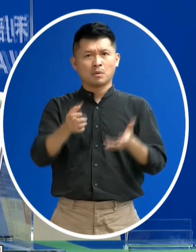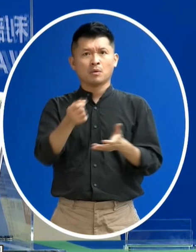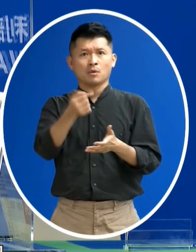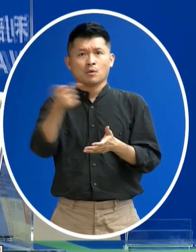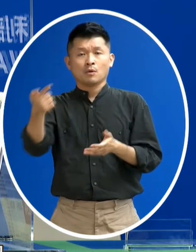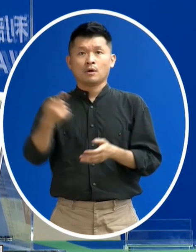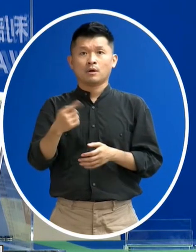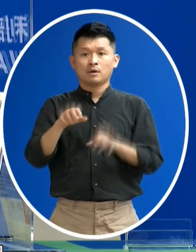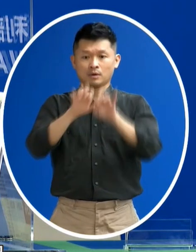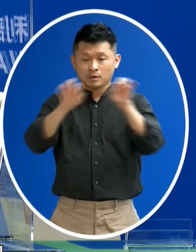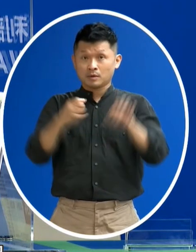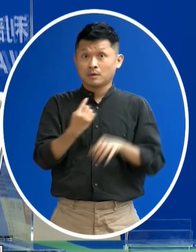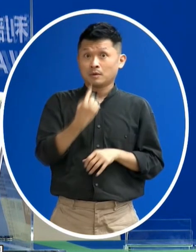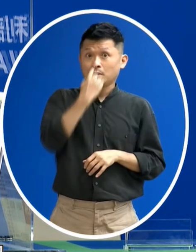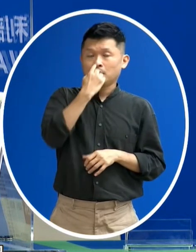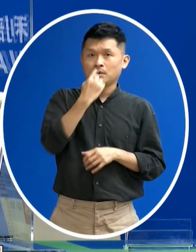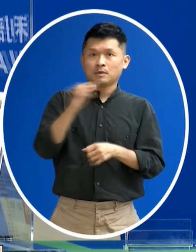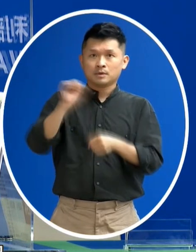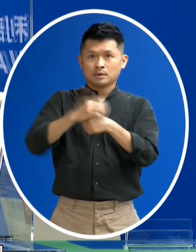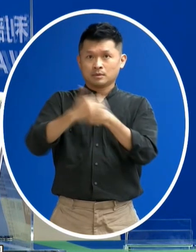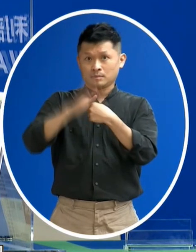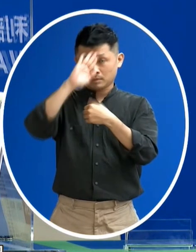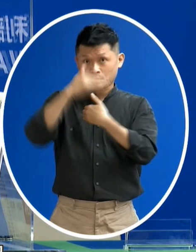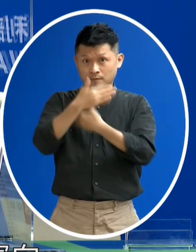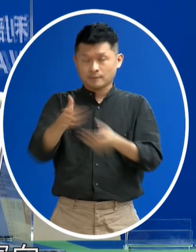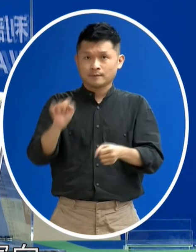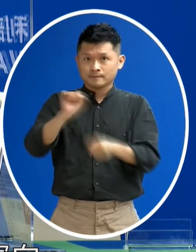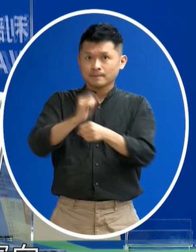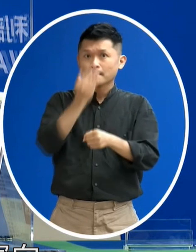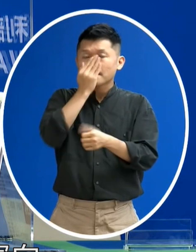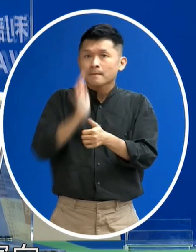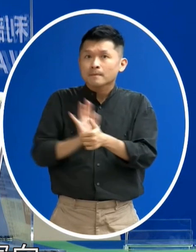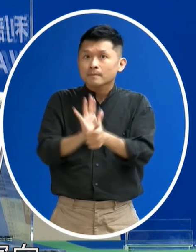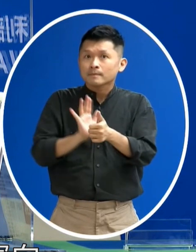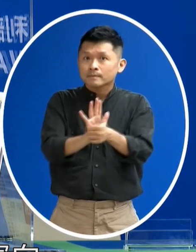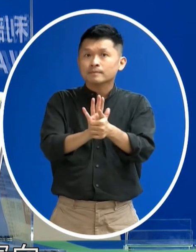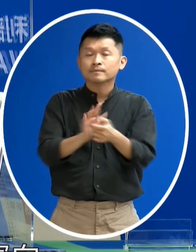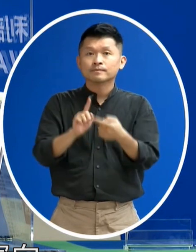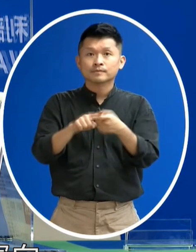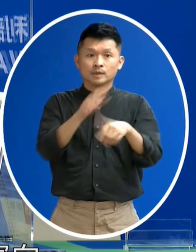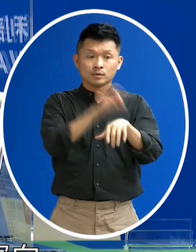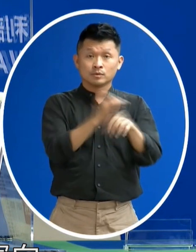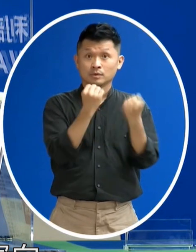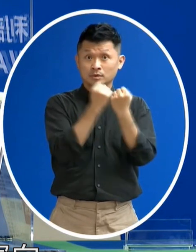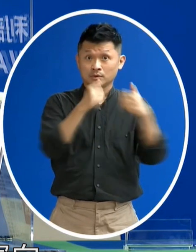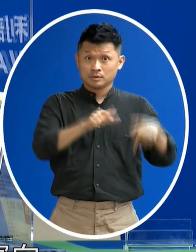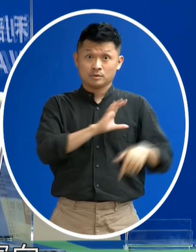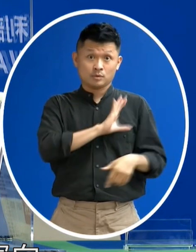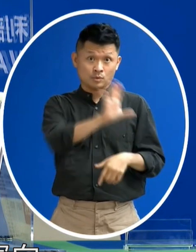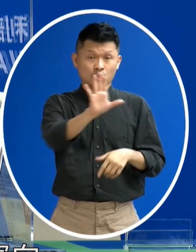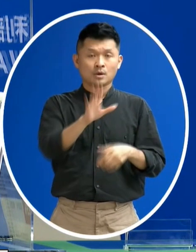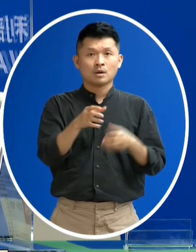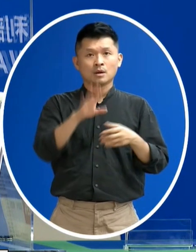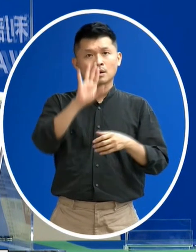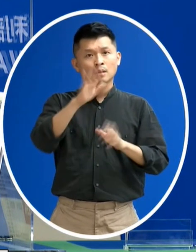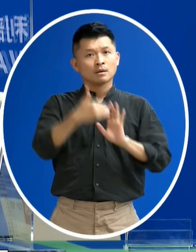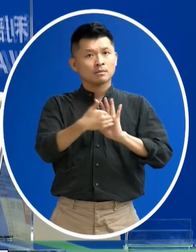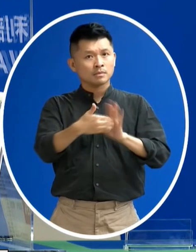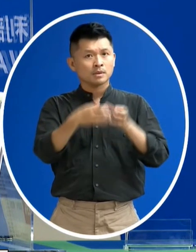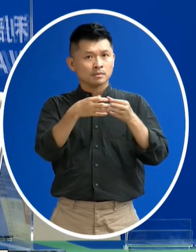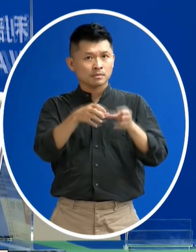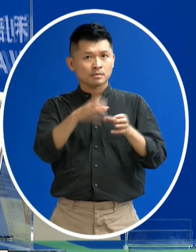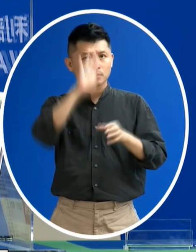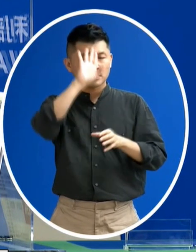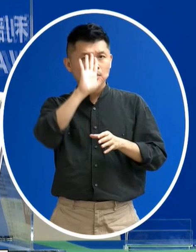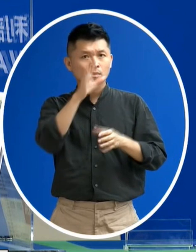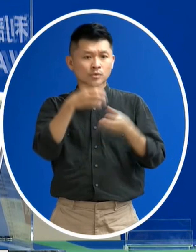插管转呼那个加护病房来使用呼吸器，以及有给予这个瑞德西韦、免疫球蛋白这些药物来使